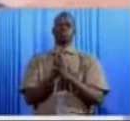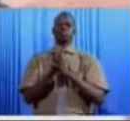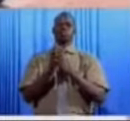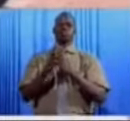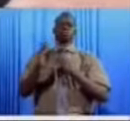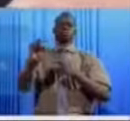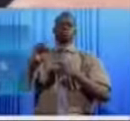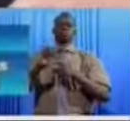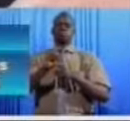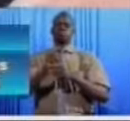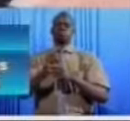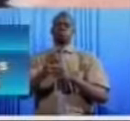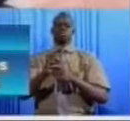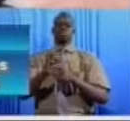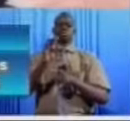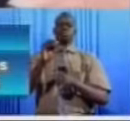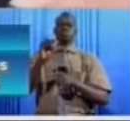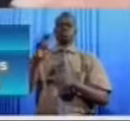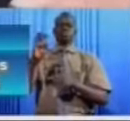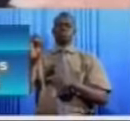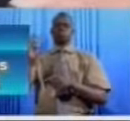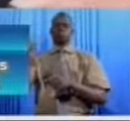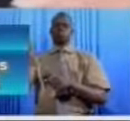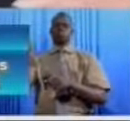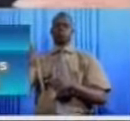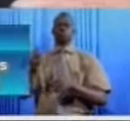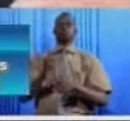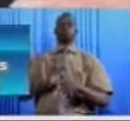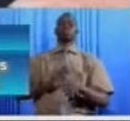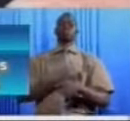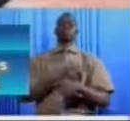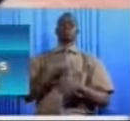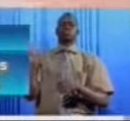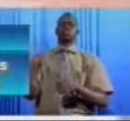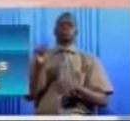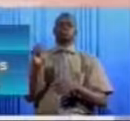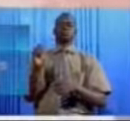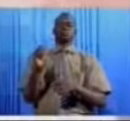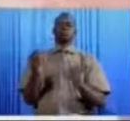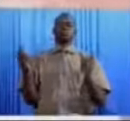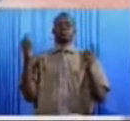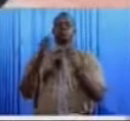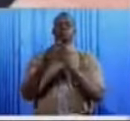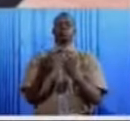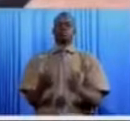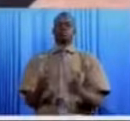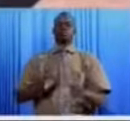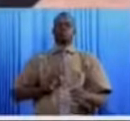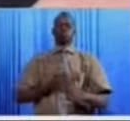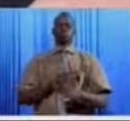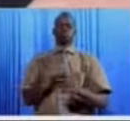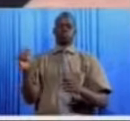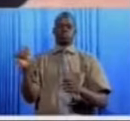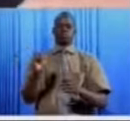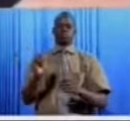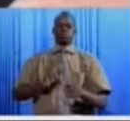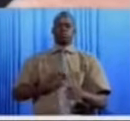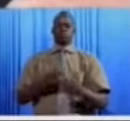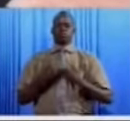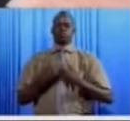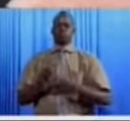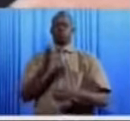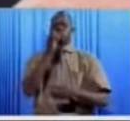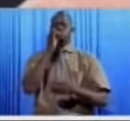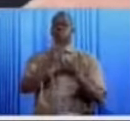de l'eau mais un et ça nous rassure ça nous rassure en tout cas jusque-là simulation que jusque là nous avons de l'eau potable